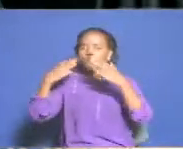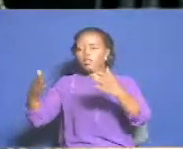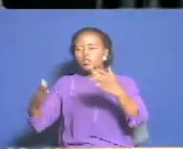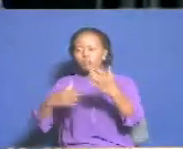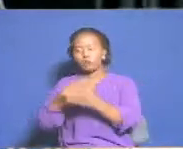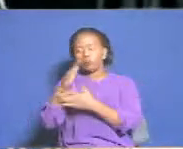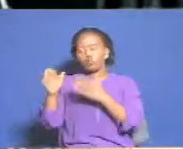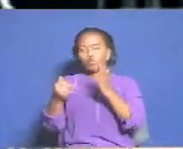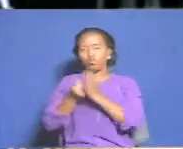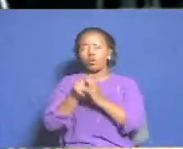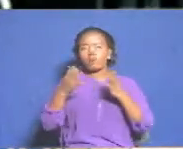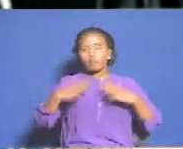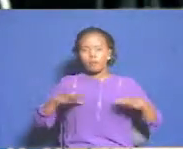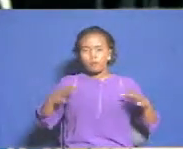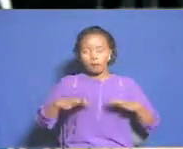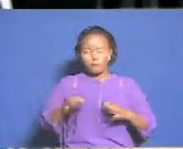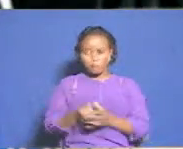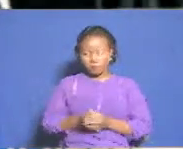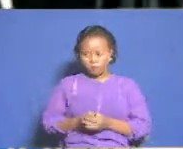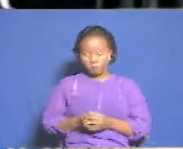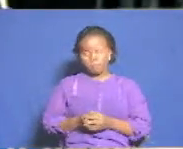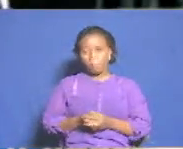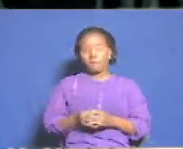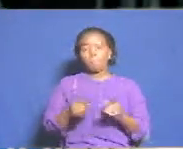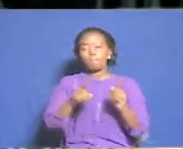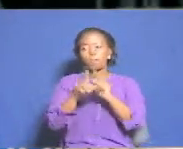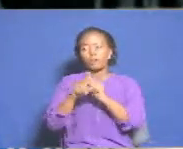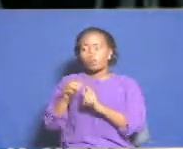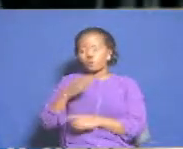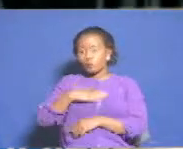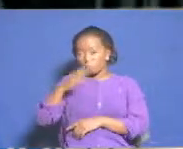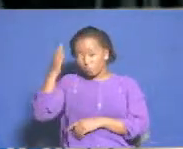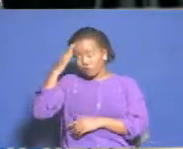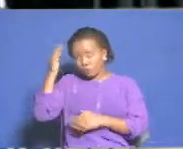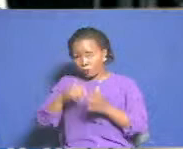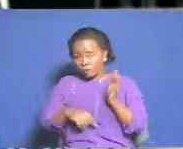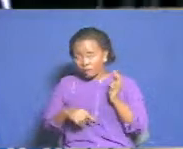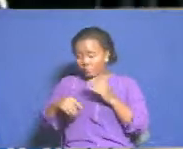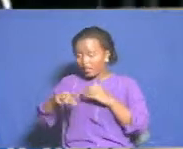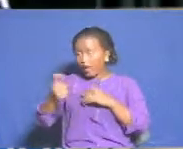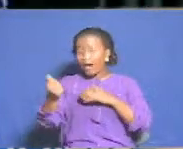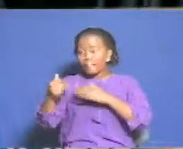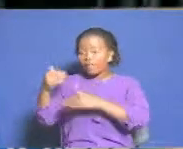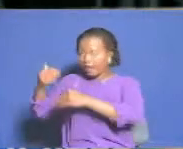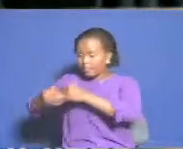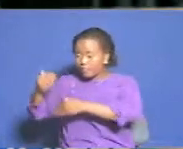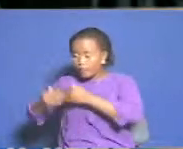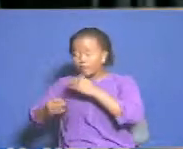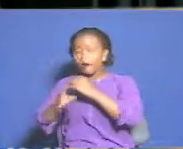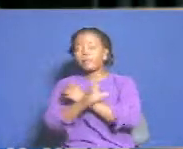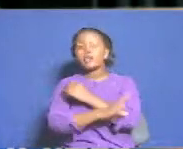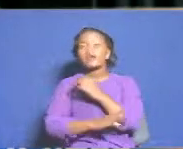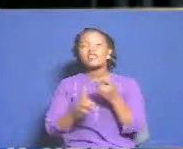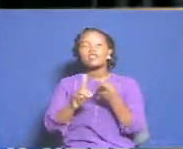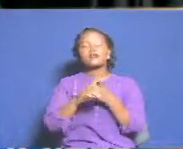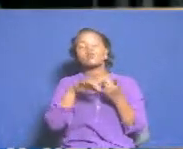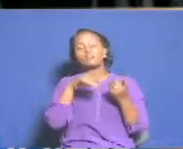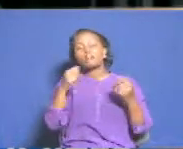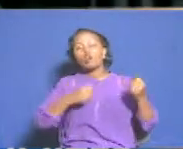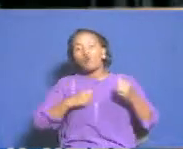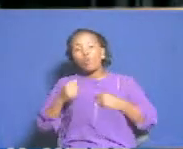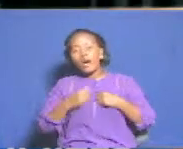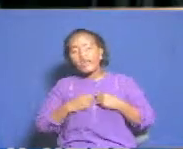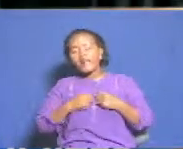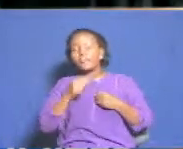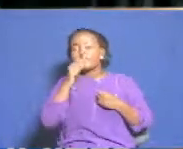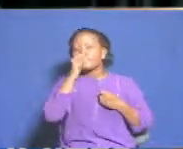yangu, mimi najua hata inchi zetu jirani kama Burundi, Rwanda, Tanzania